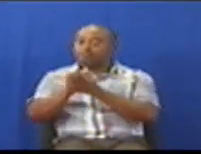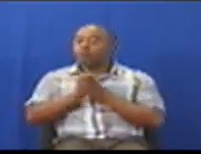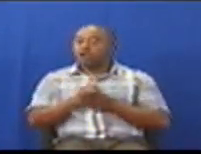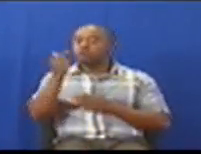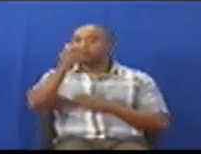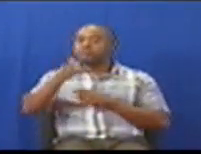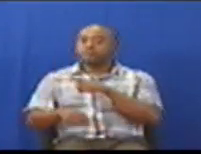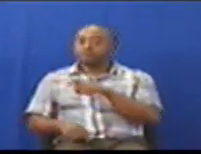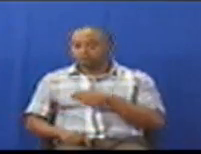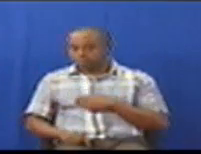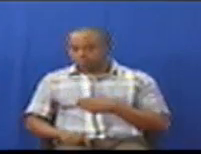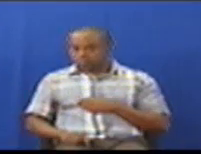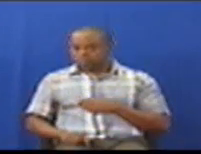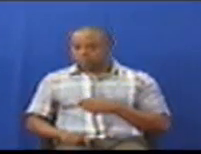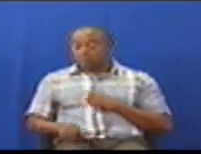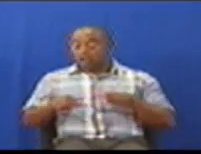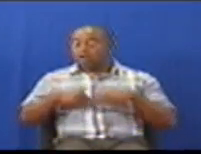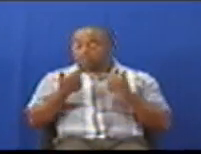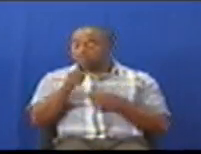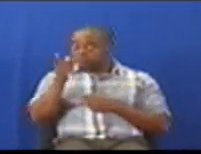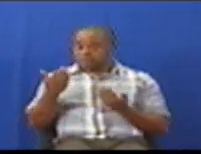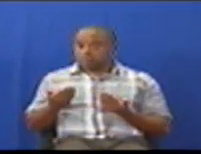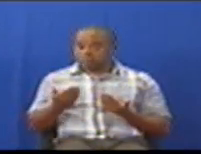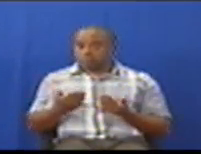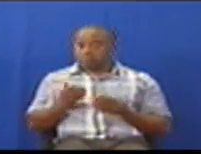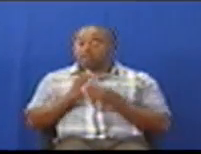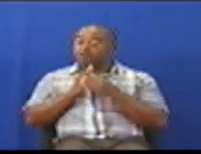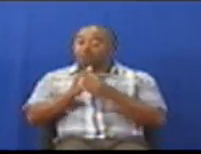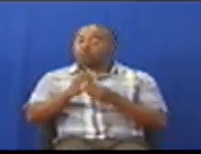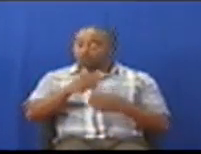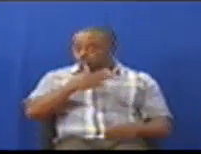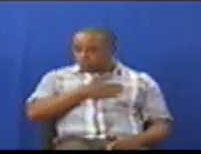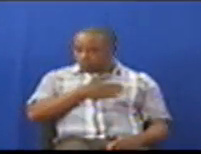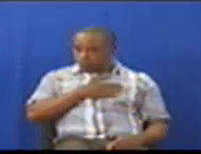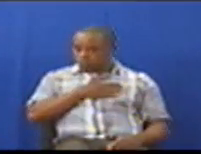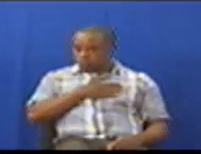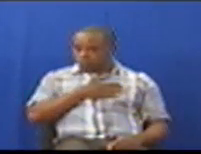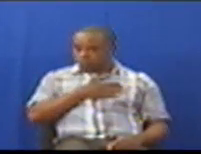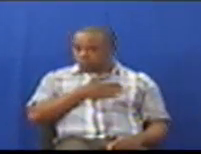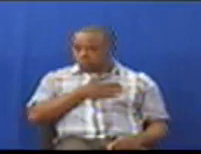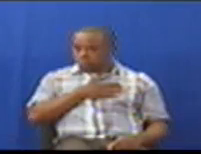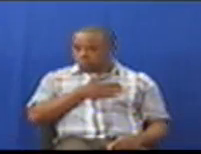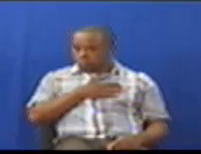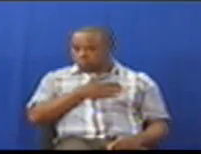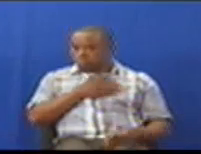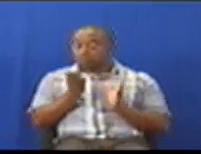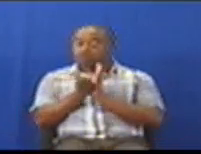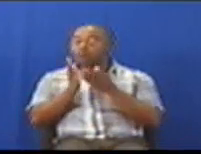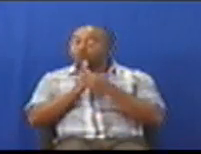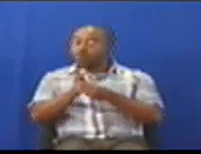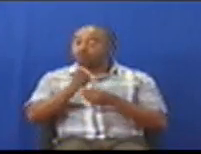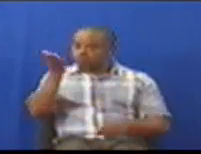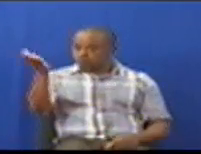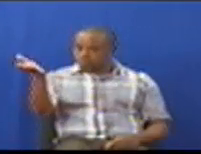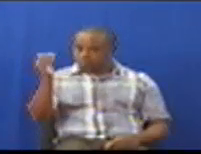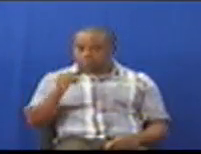Tanzania. Lakini mwongozo wangu nilikuwa nataka nione mheshimiwa, tunaomba huo mwongozo